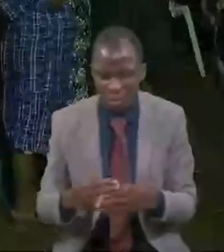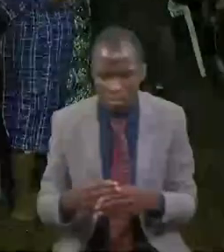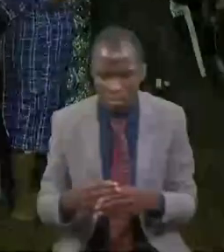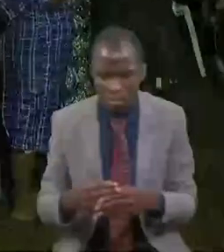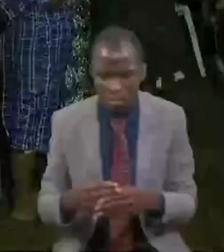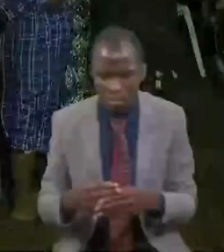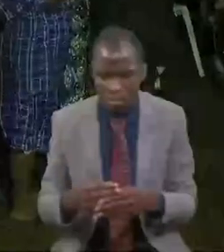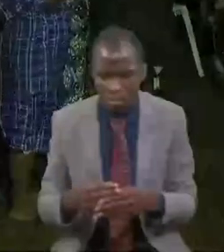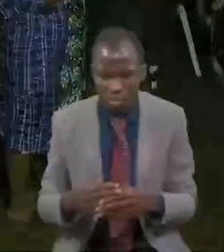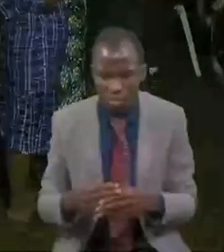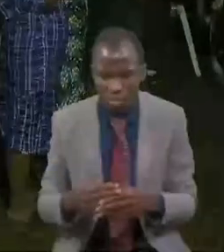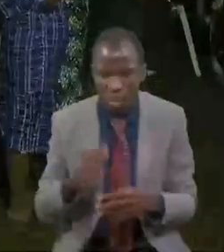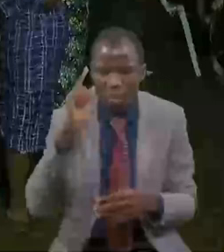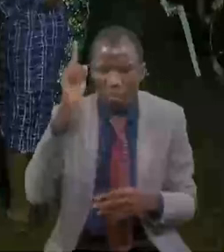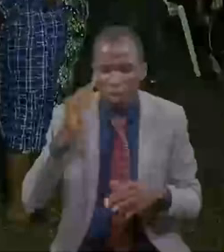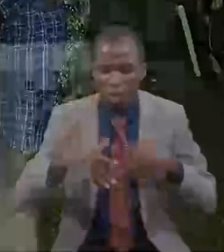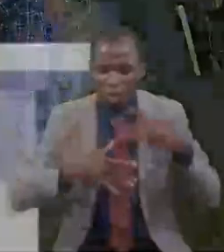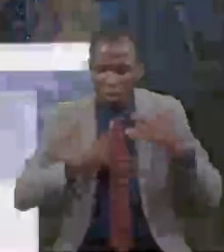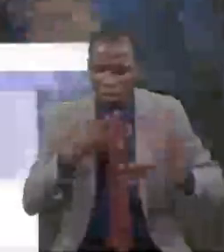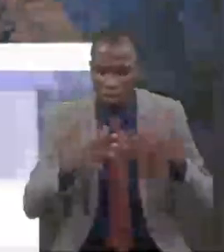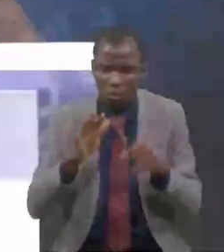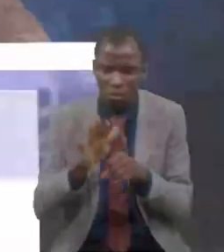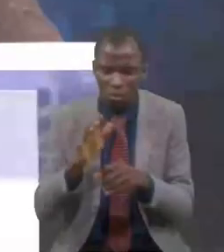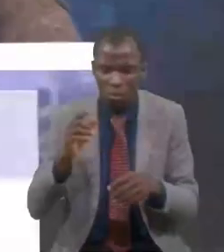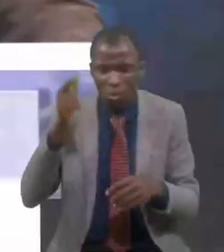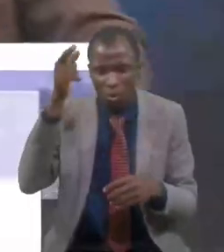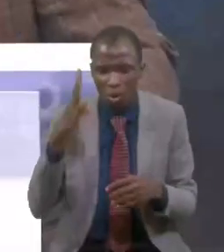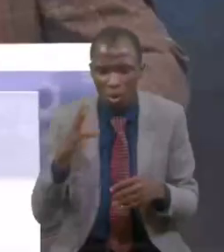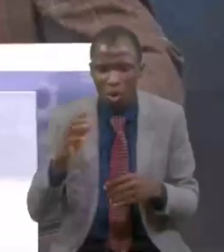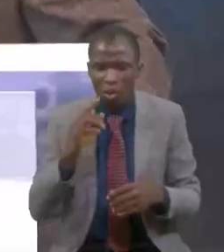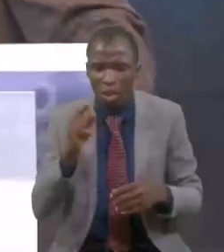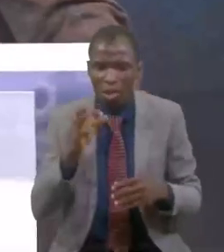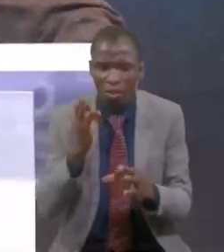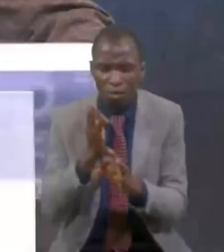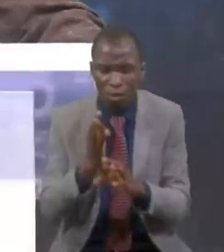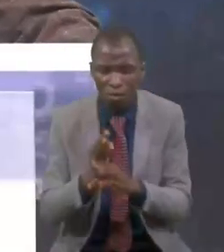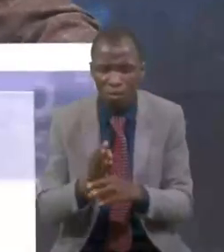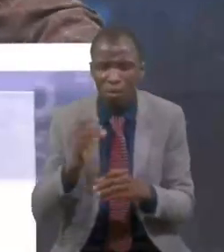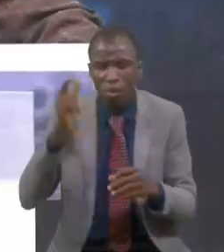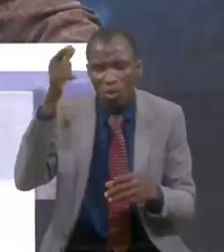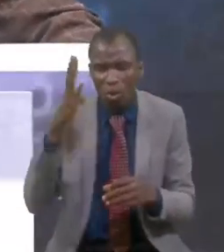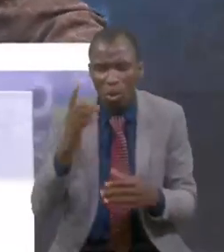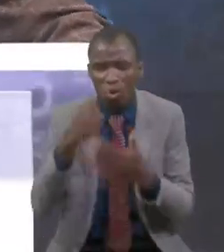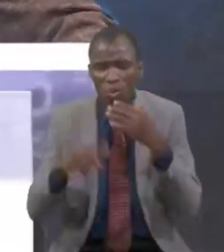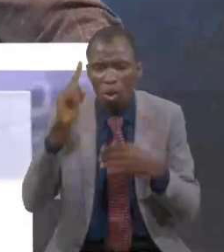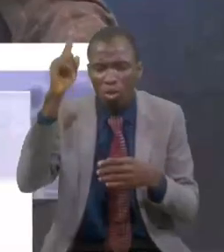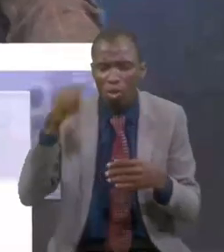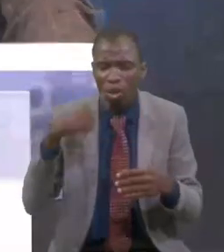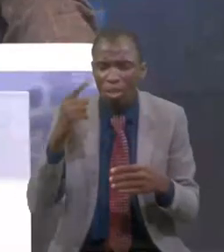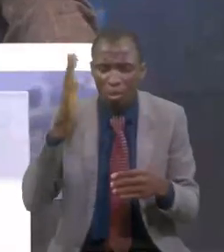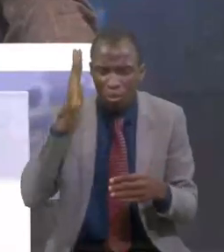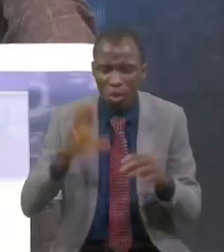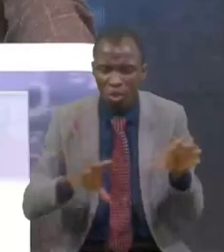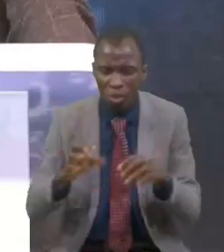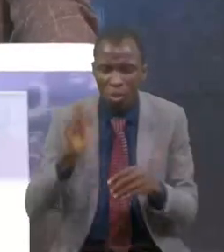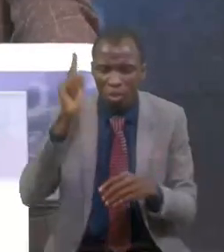jésus-chist tu es le Dieu miséricordieux tu es le Dieu fidèle ce que tu as dit tu le feras